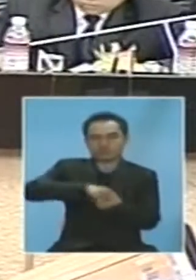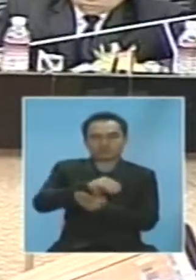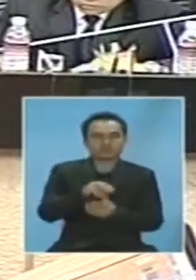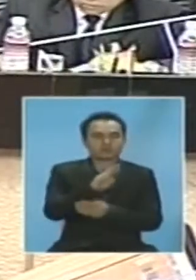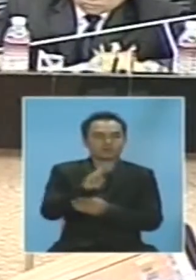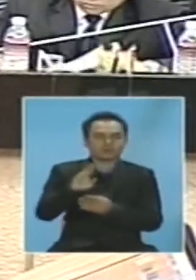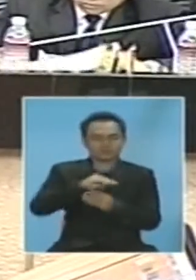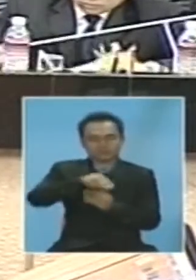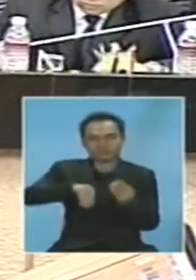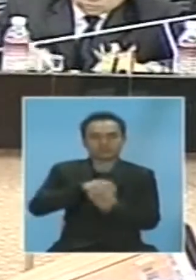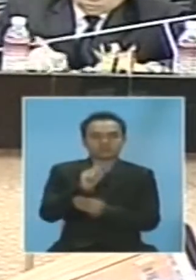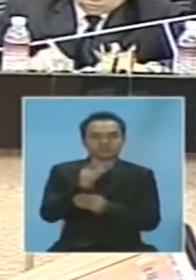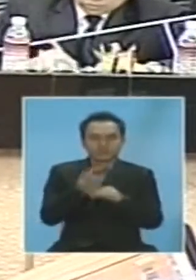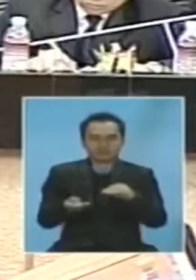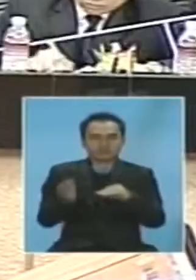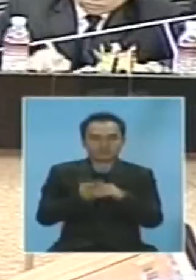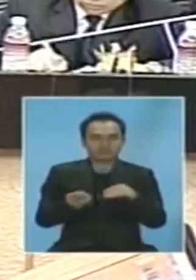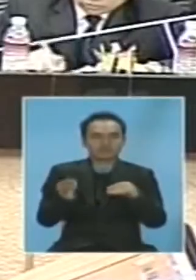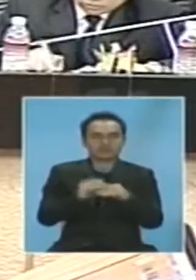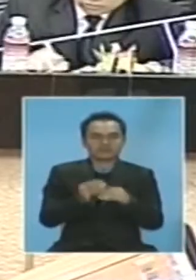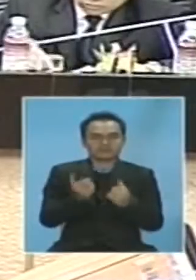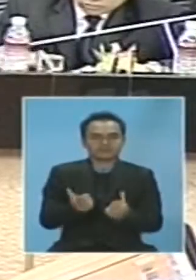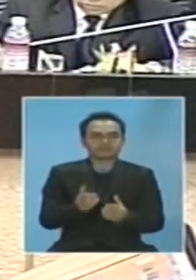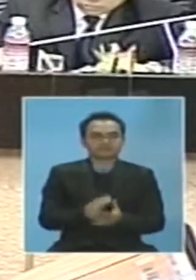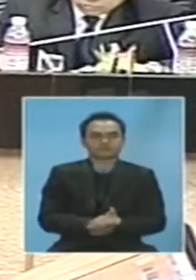บเศรษฐกิจของประเทศเพิ่มขึ้นจำนวน